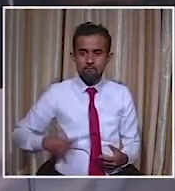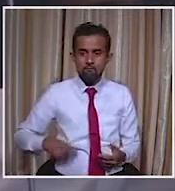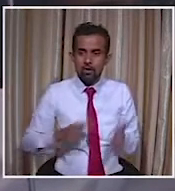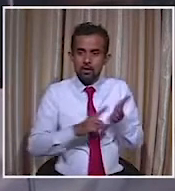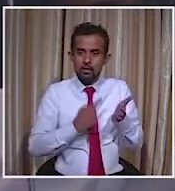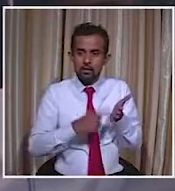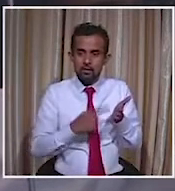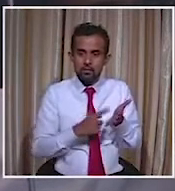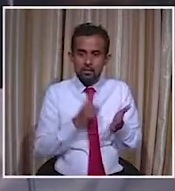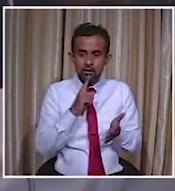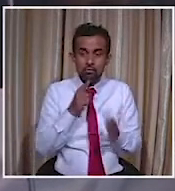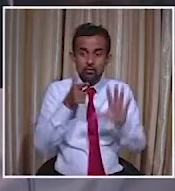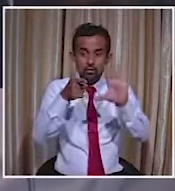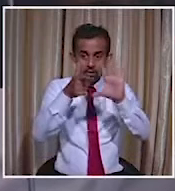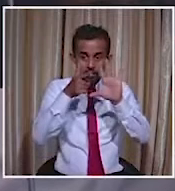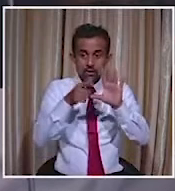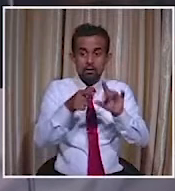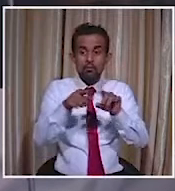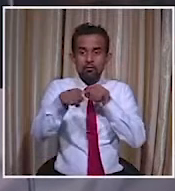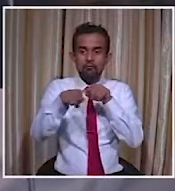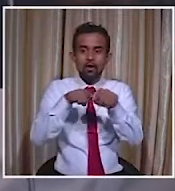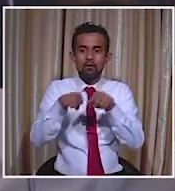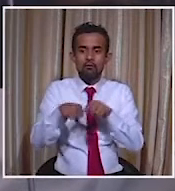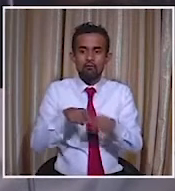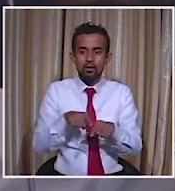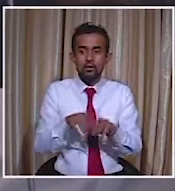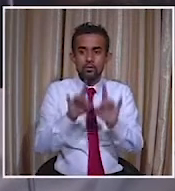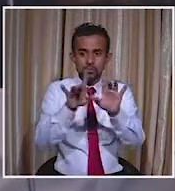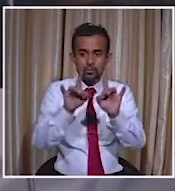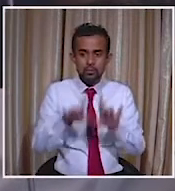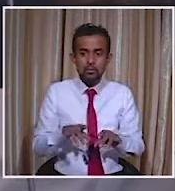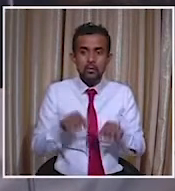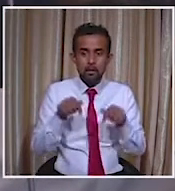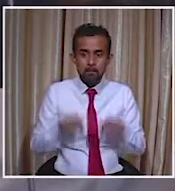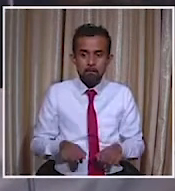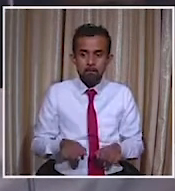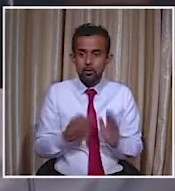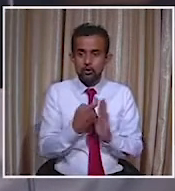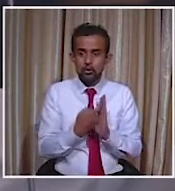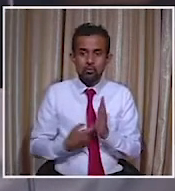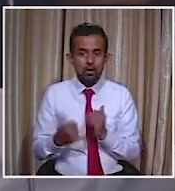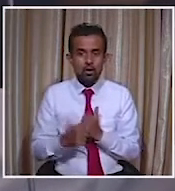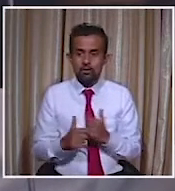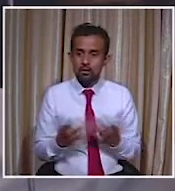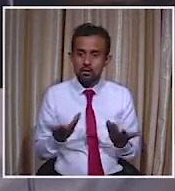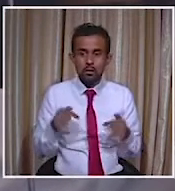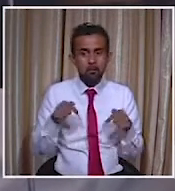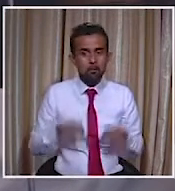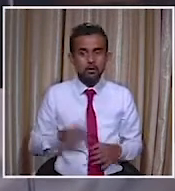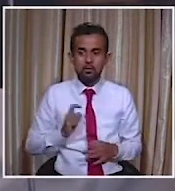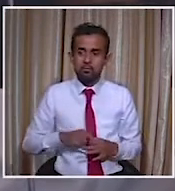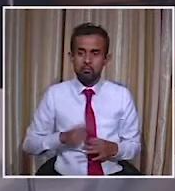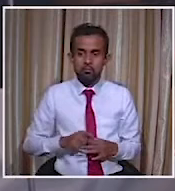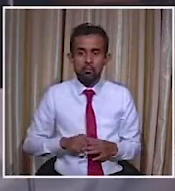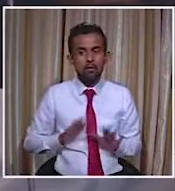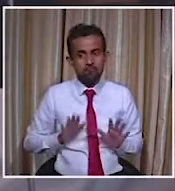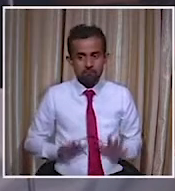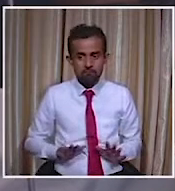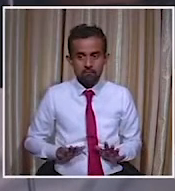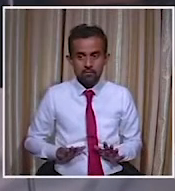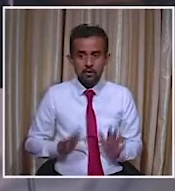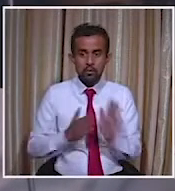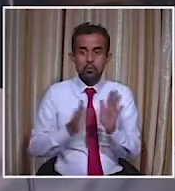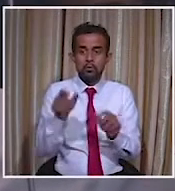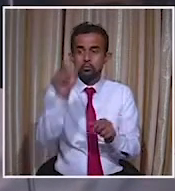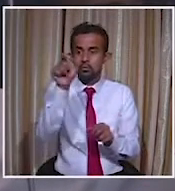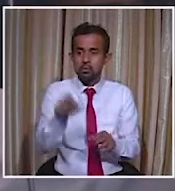එක හරි කියන්නේ කැමරාවක් හා සමානයි. එතකොට ඒකට ගැලපෙන්න මෙතන රීති සකස් වෙලා නැත්තම් ඒක මෙතන ප්‍රශ්නයක් මිසක්